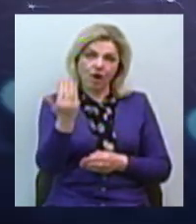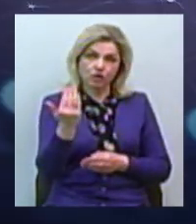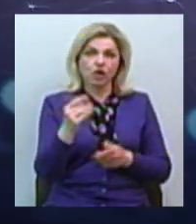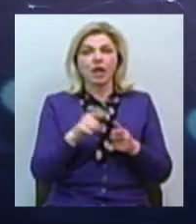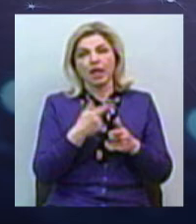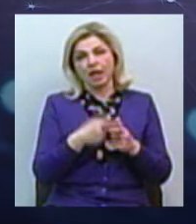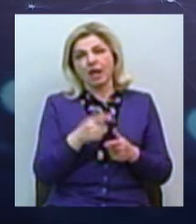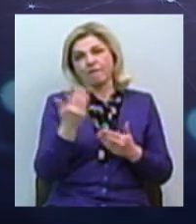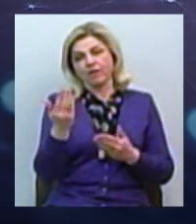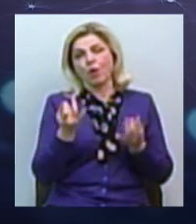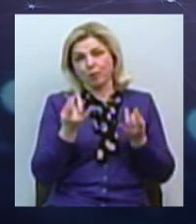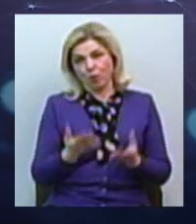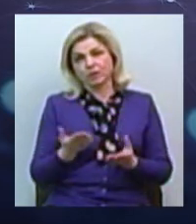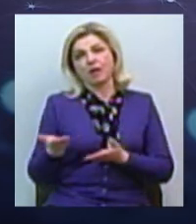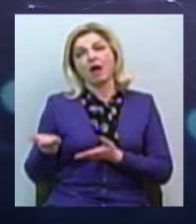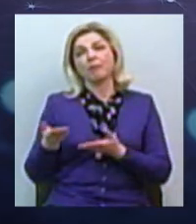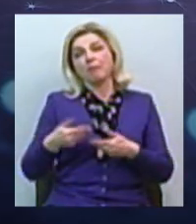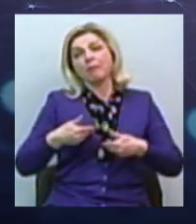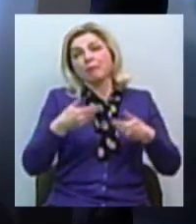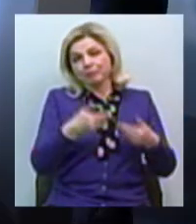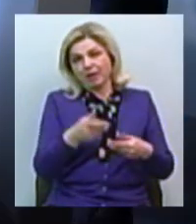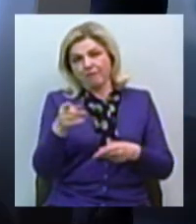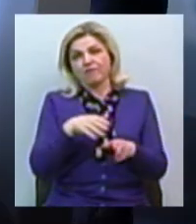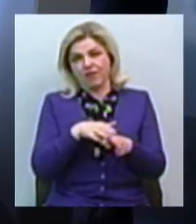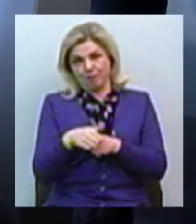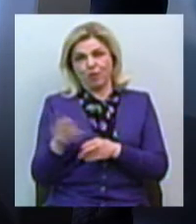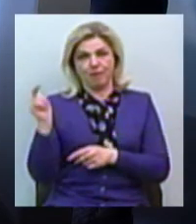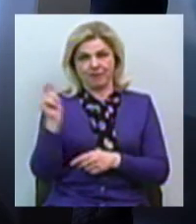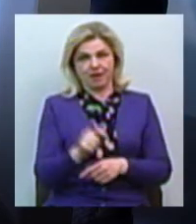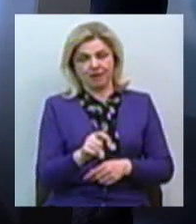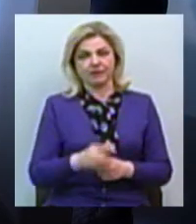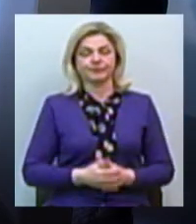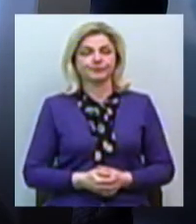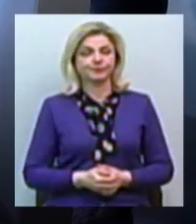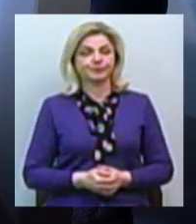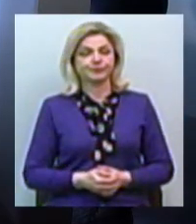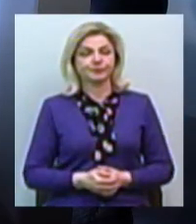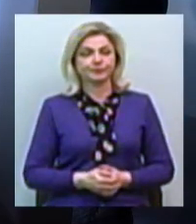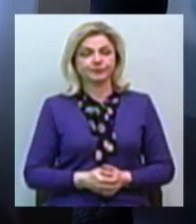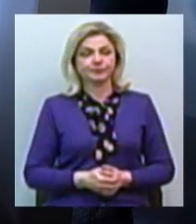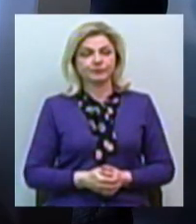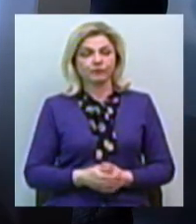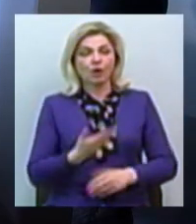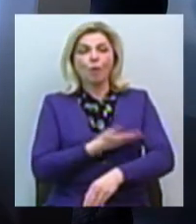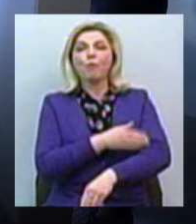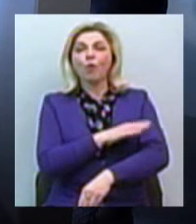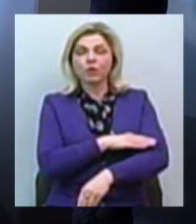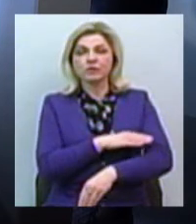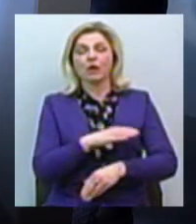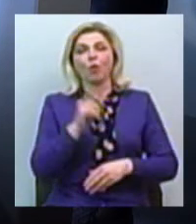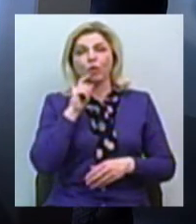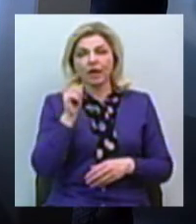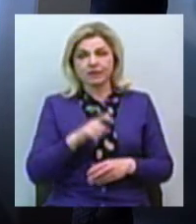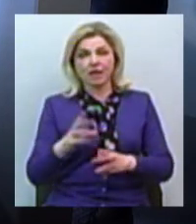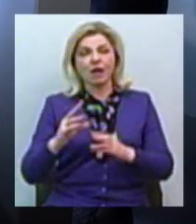ви просто відреагували на запрошення нашої сторони? Будь ласка. Ну, польсько-український міст співпраці, скажімо